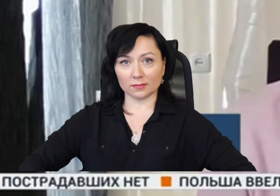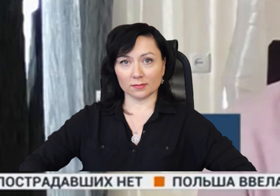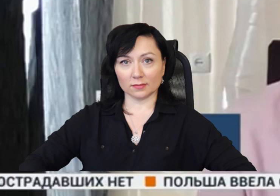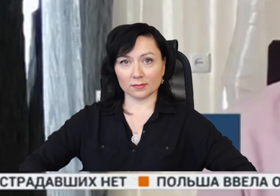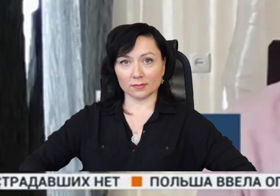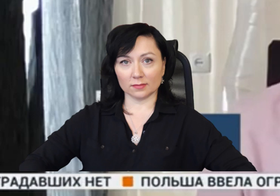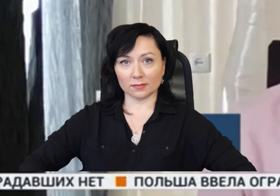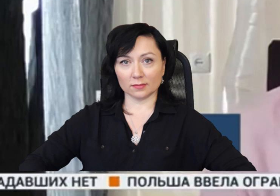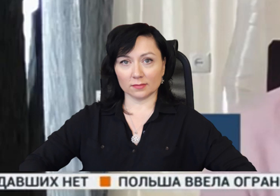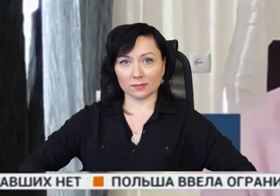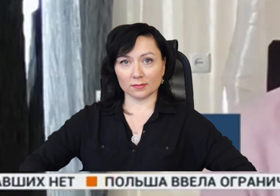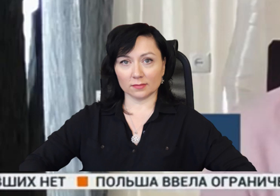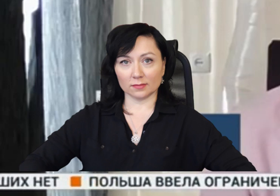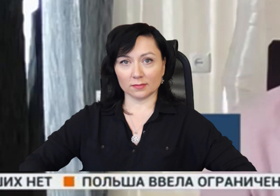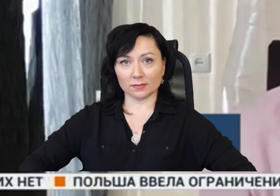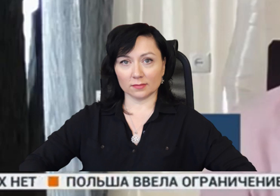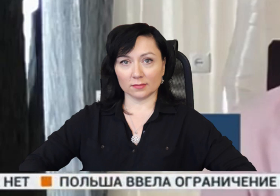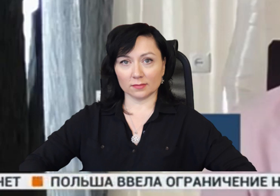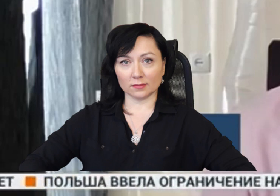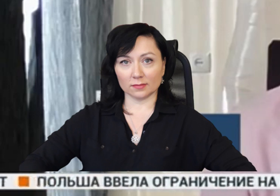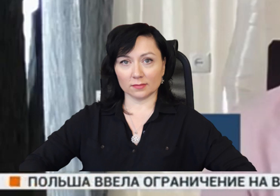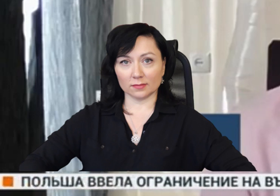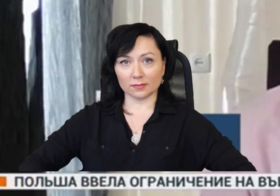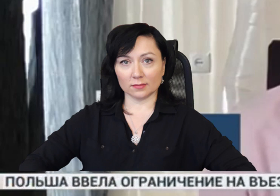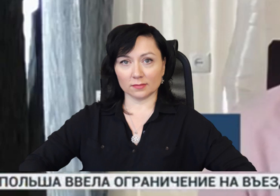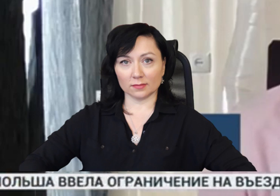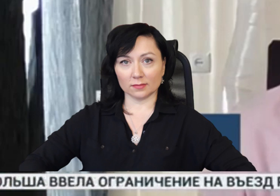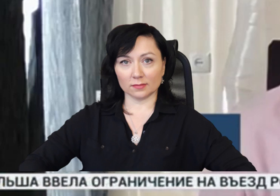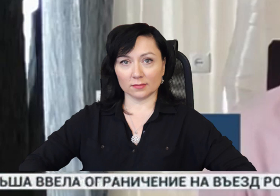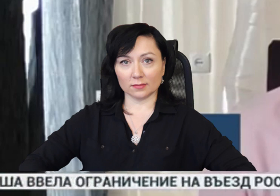мой второй дачный канал Спасибо что меня смотрите ждите нового ролика до свидания